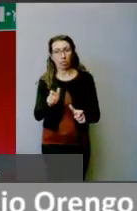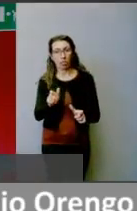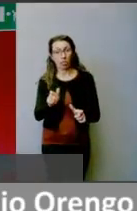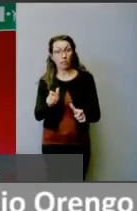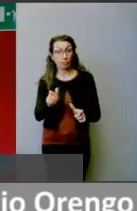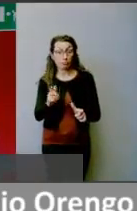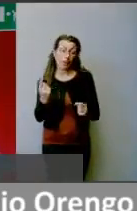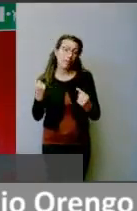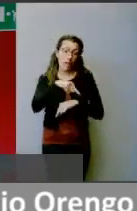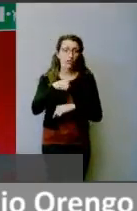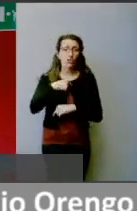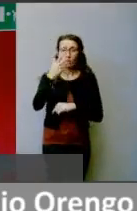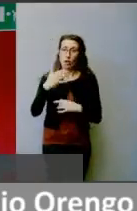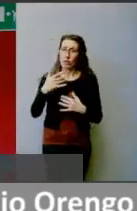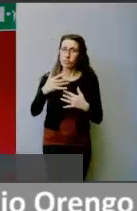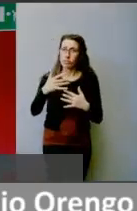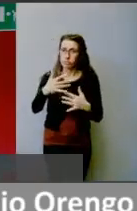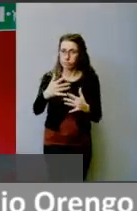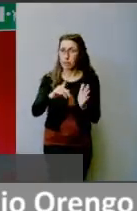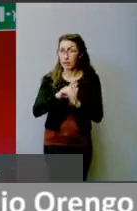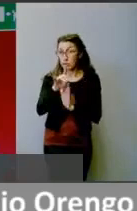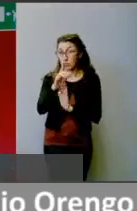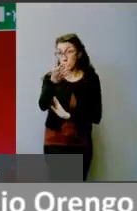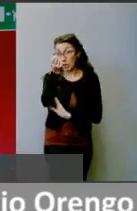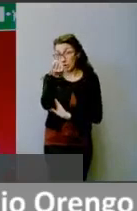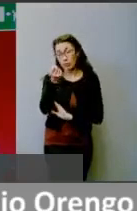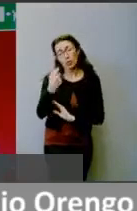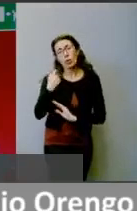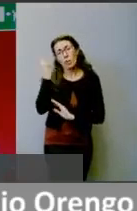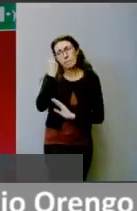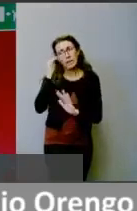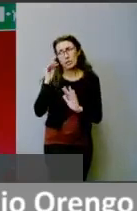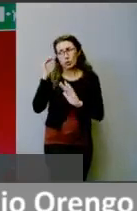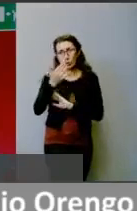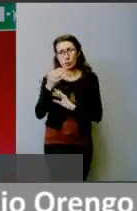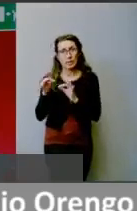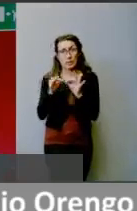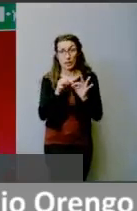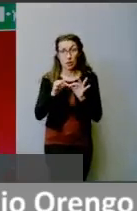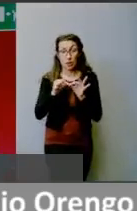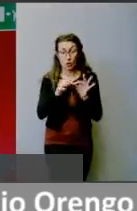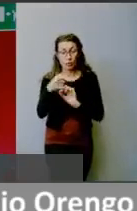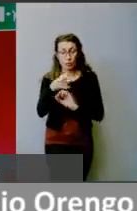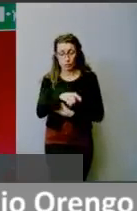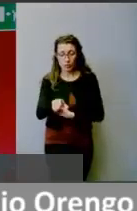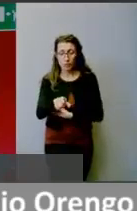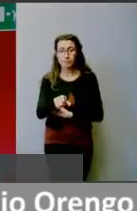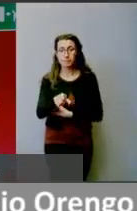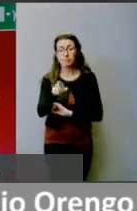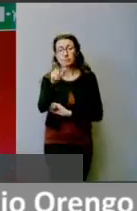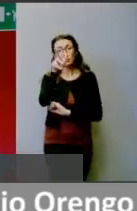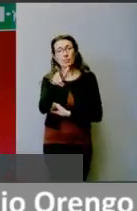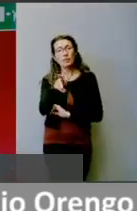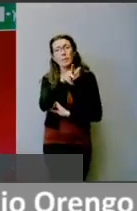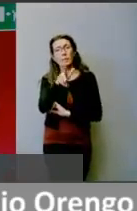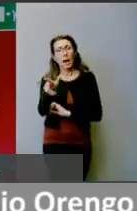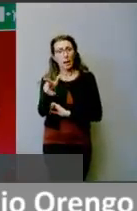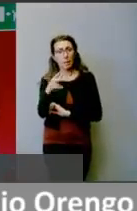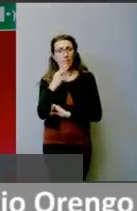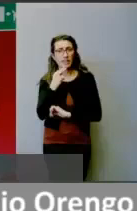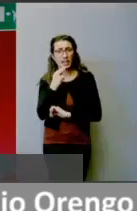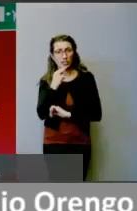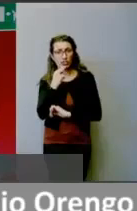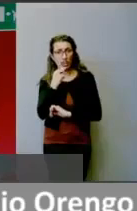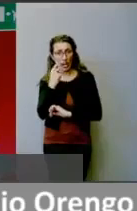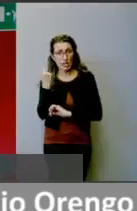cuore, sia proprio a cuore a tutte le persone, perché come l'ha definito Papa Francesco, i